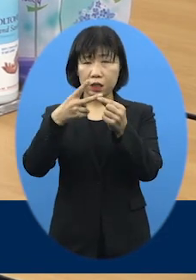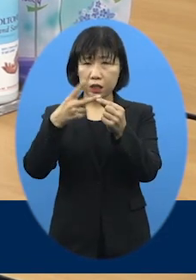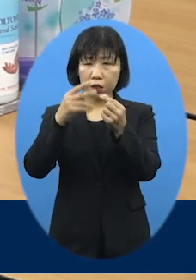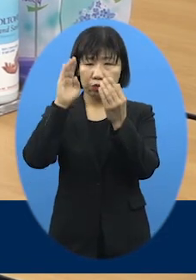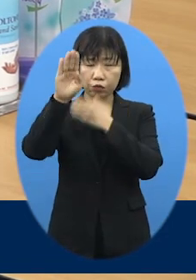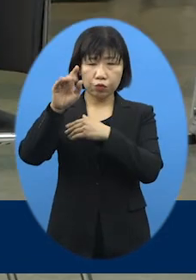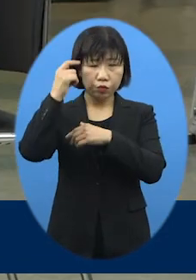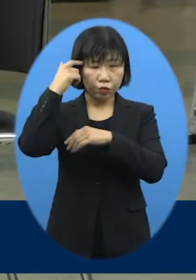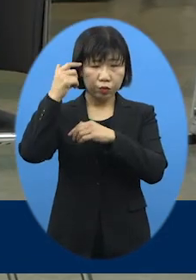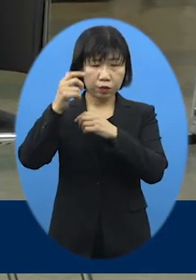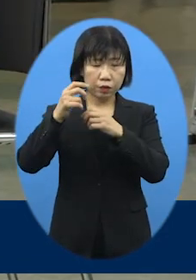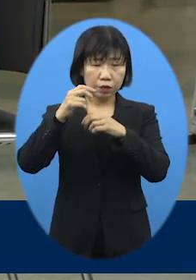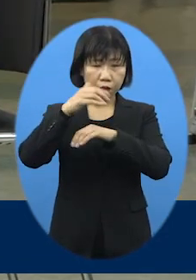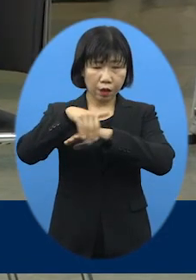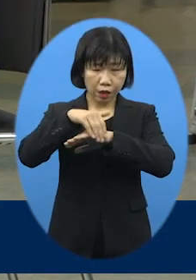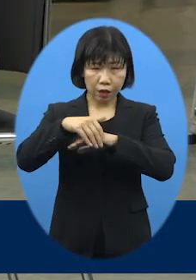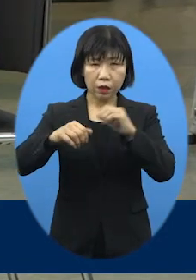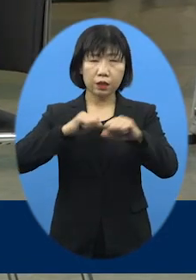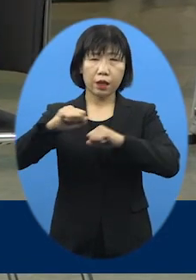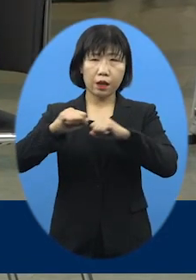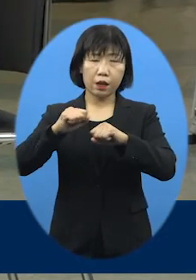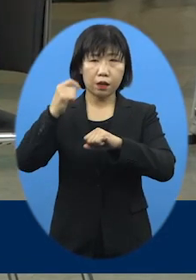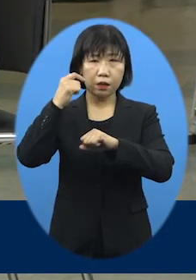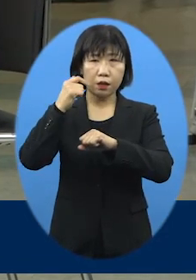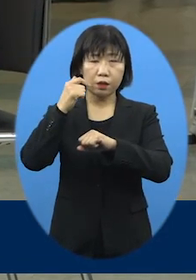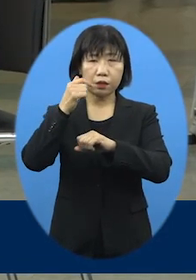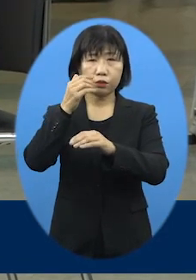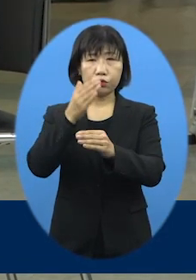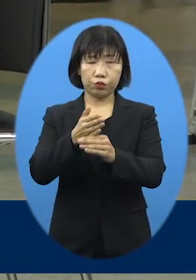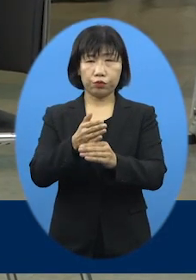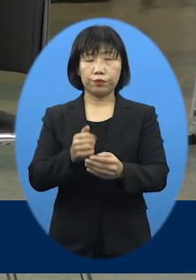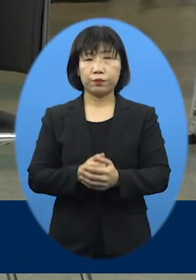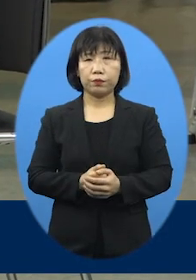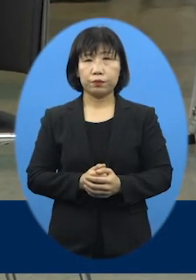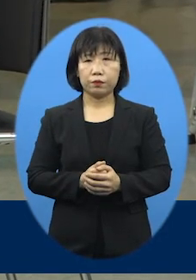한편 2차 지원에 대한 내용은 추후 계획을 수립해 집행할 예정입니다